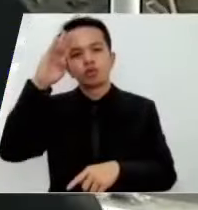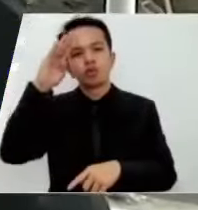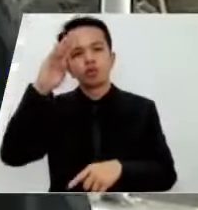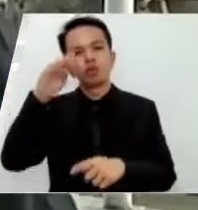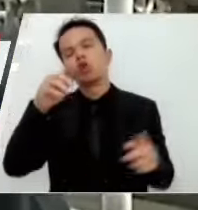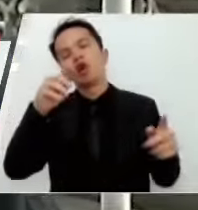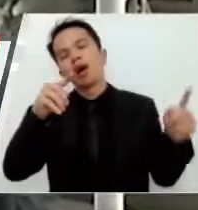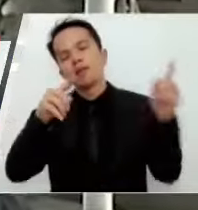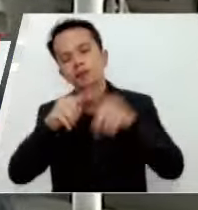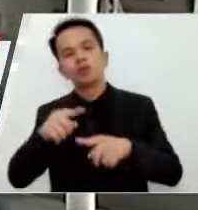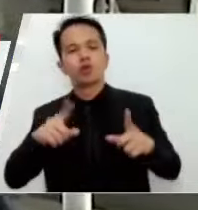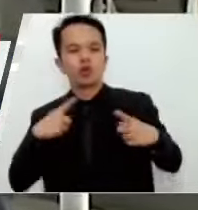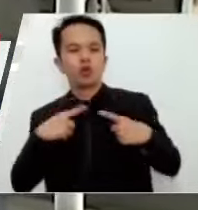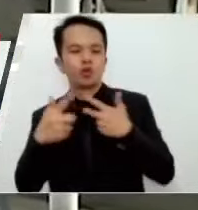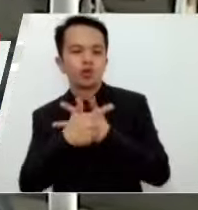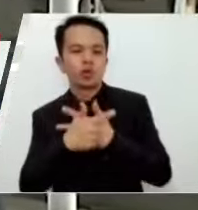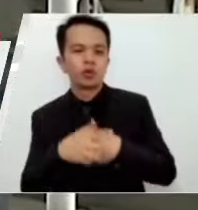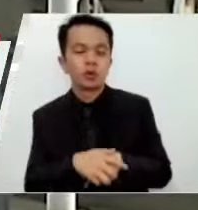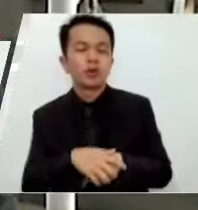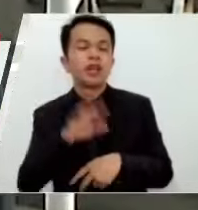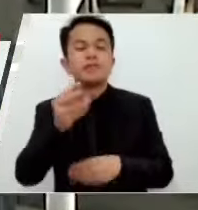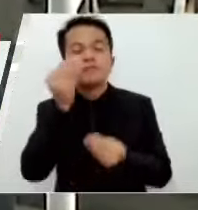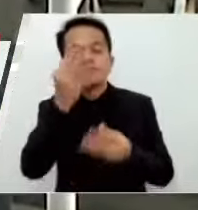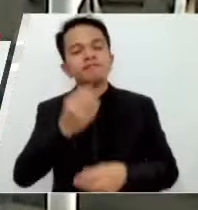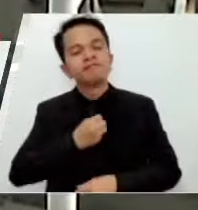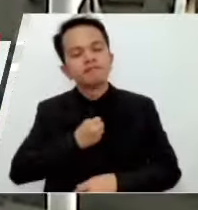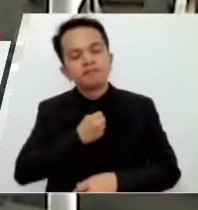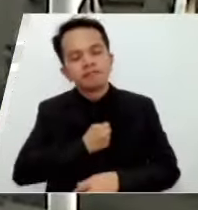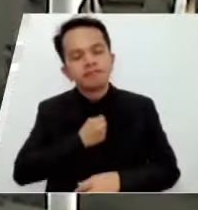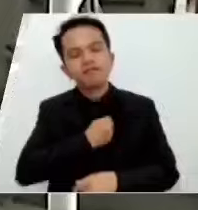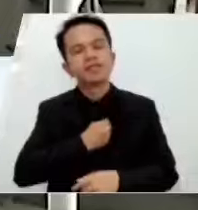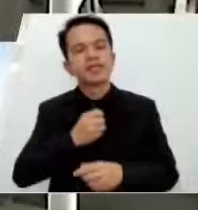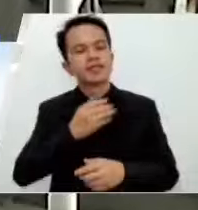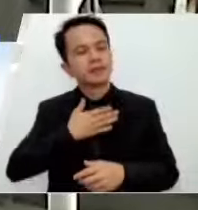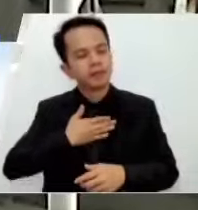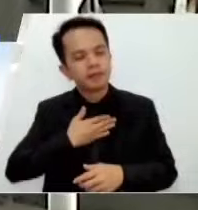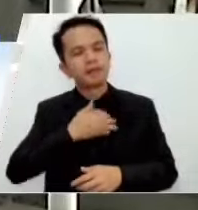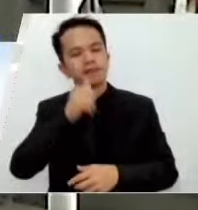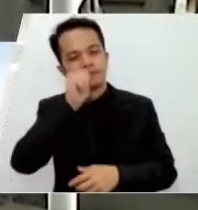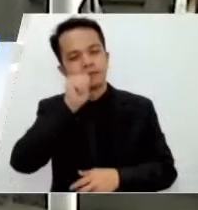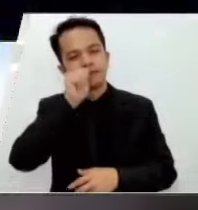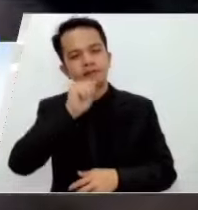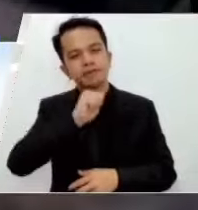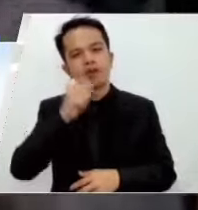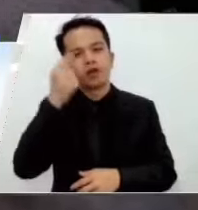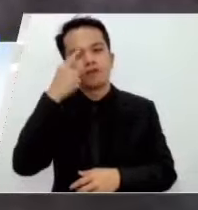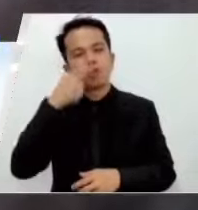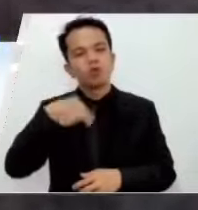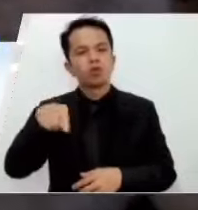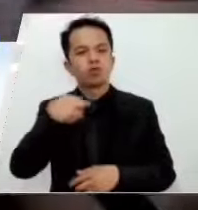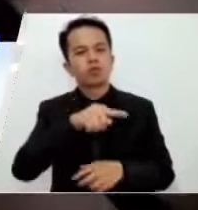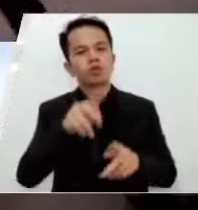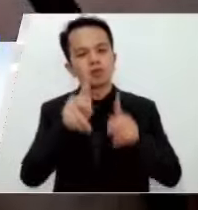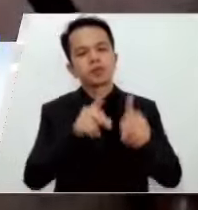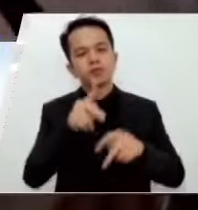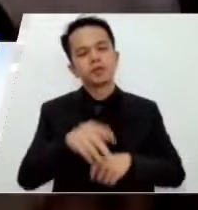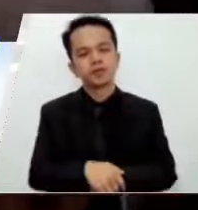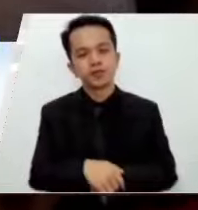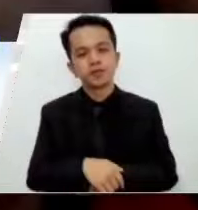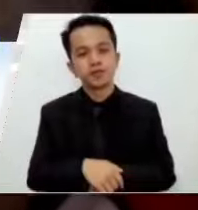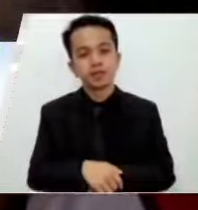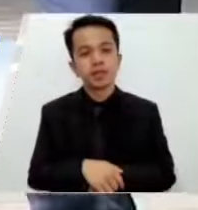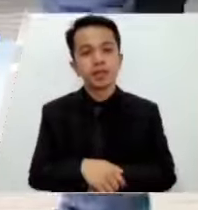ng paumanhin at humihingi kami ng konting pasensya sa ating riding public. Bilang pamamaalam, sumakay